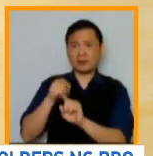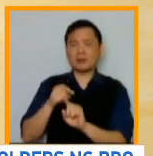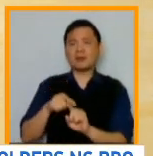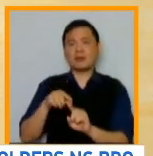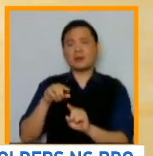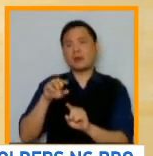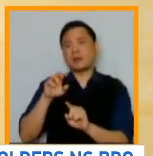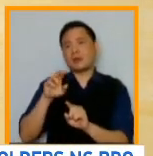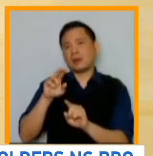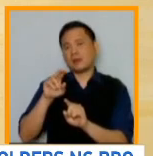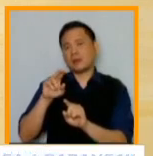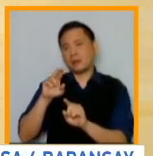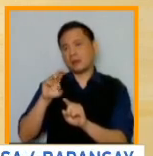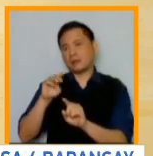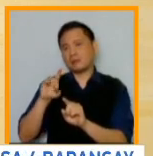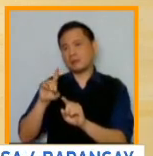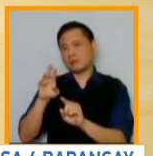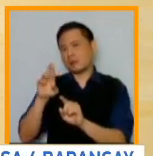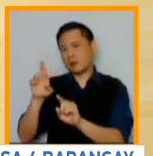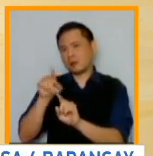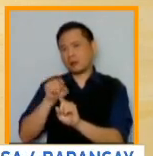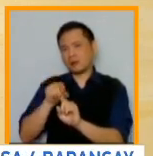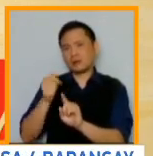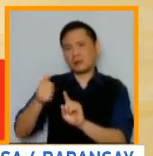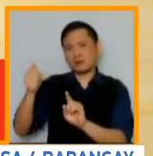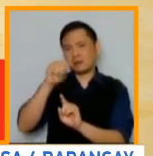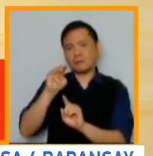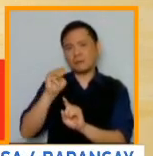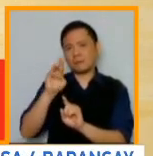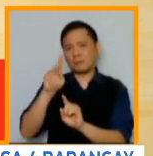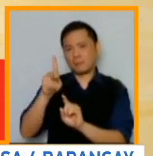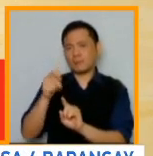na si Mark Timbal. Maganda umaga, Mark.